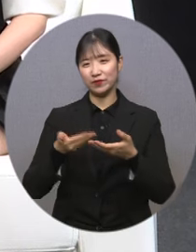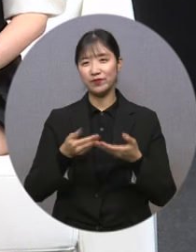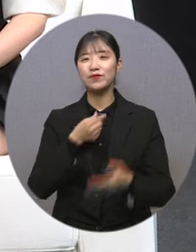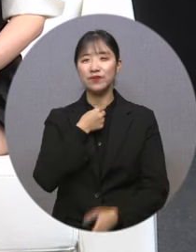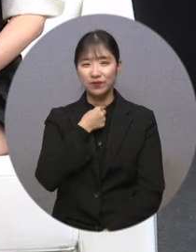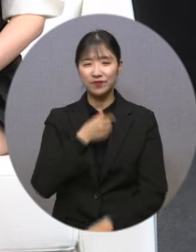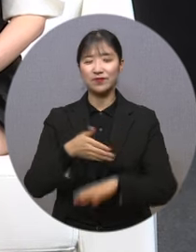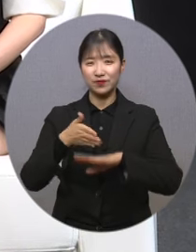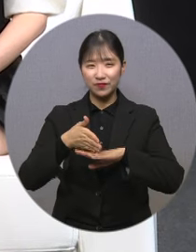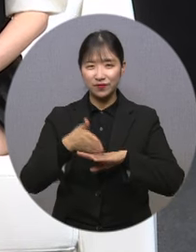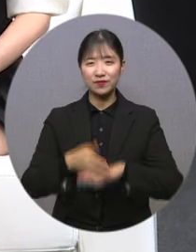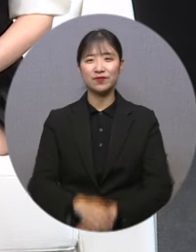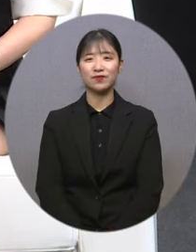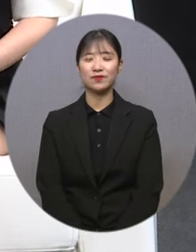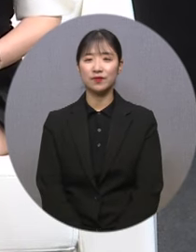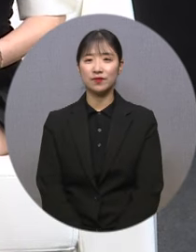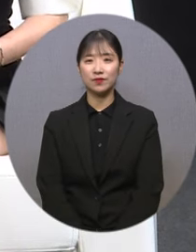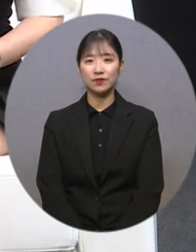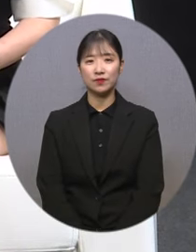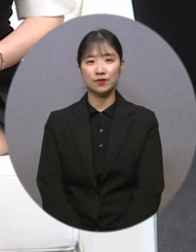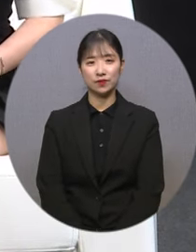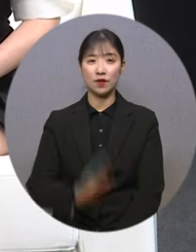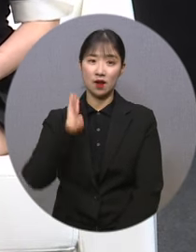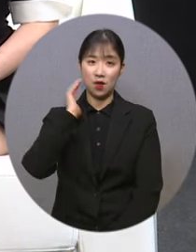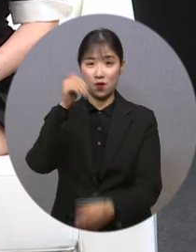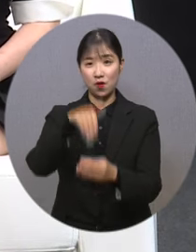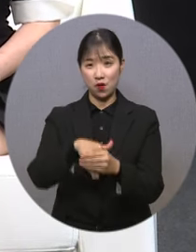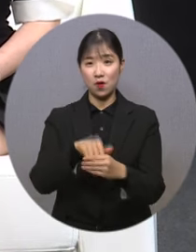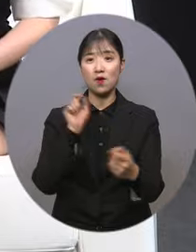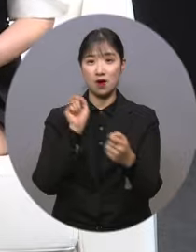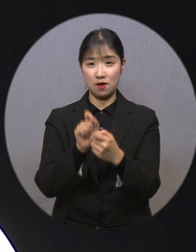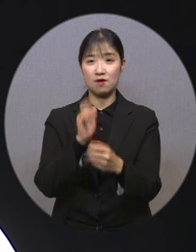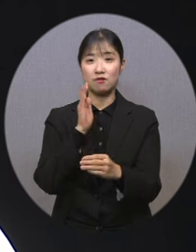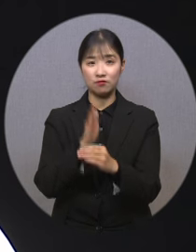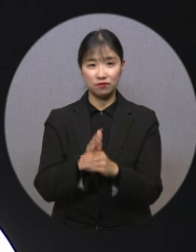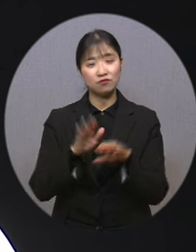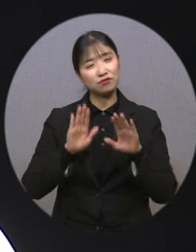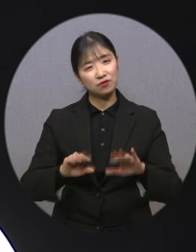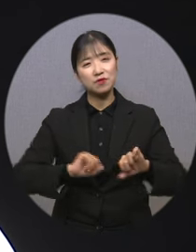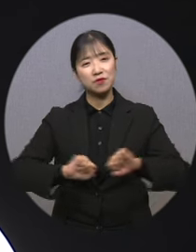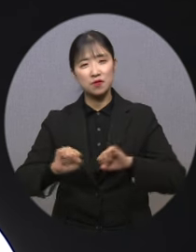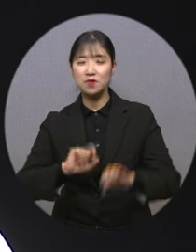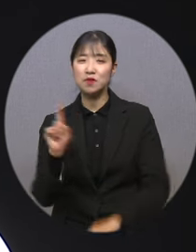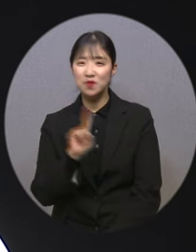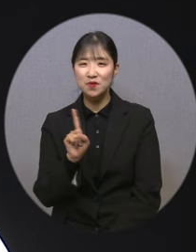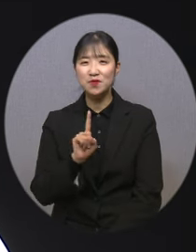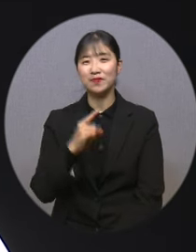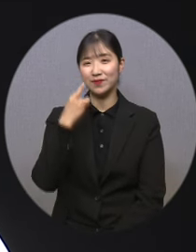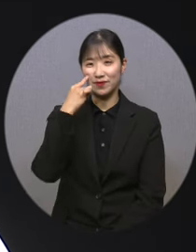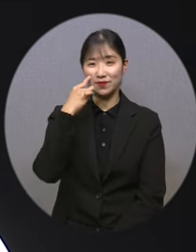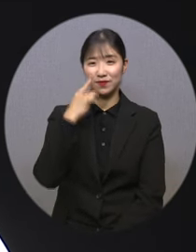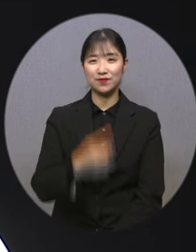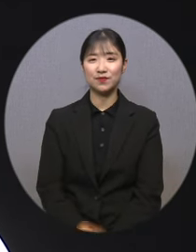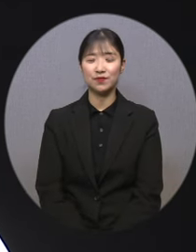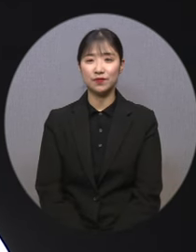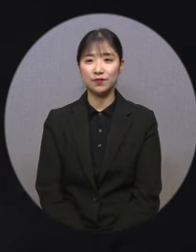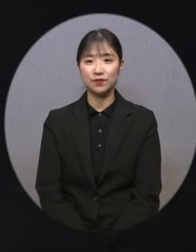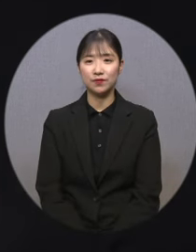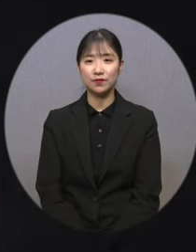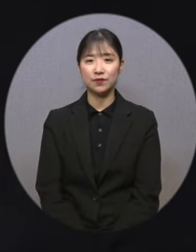감사감사 4 대선이 다가오고 있는데요 요즘 어떻게 지내시는지 많은 분들이 궁금해 하시거든요